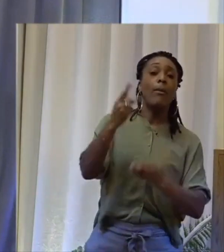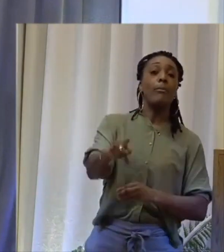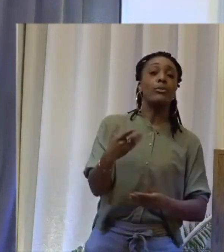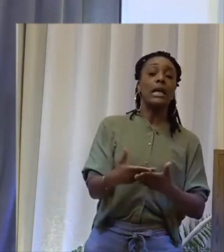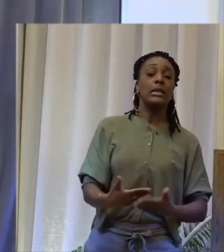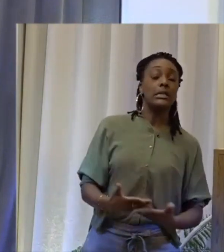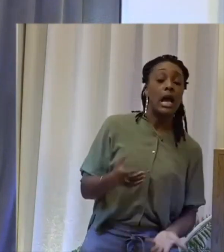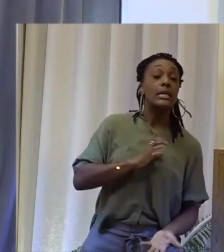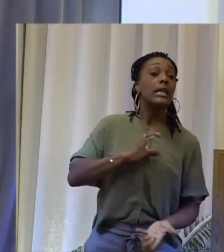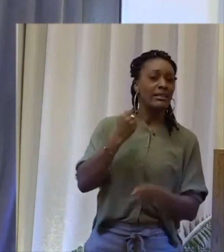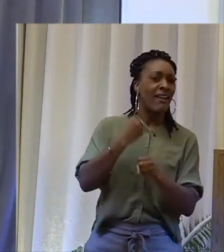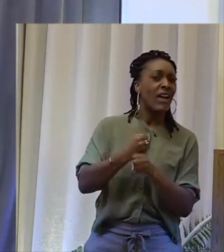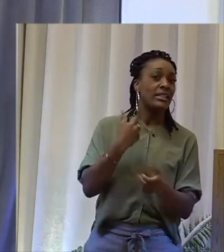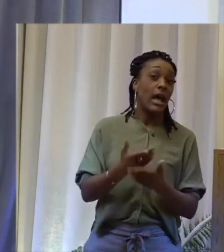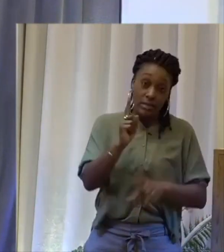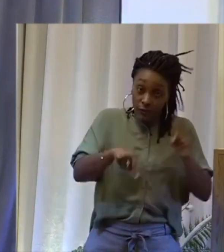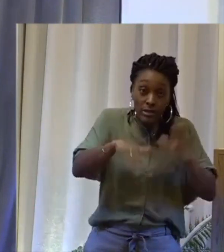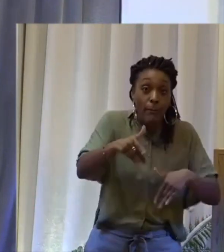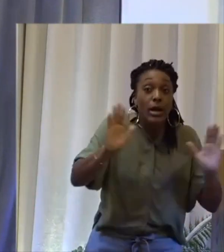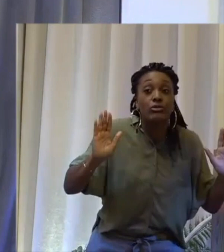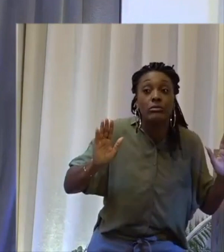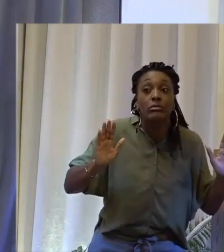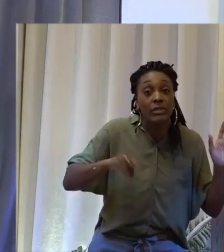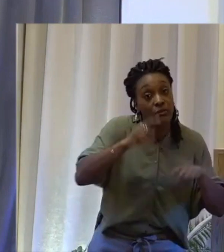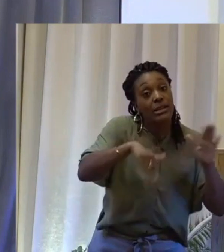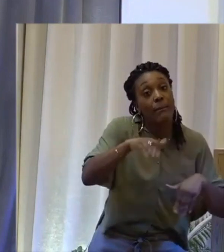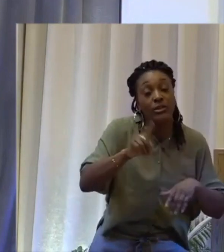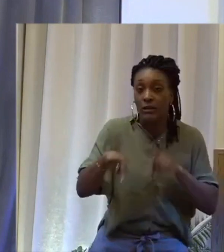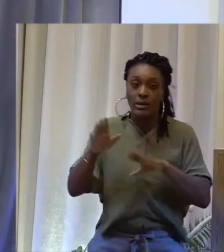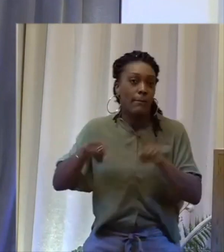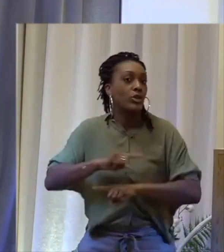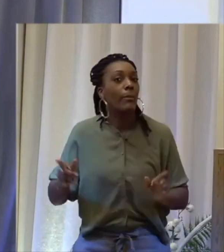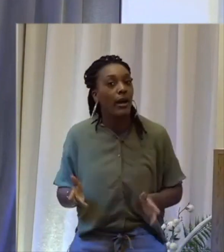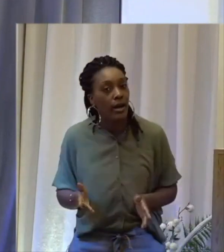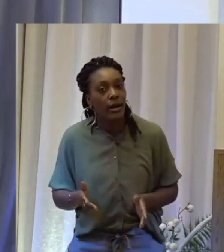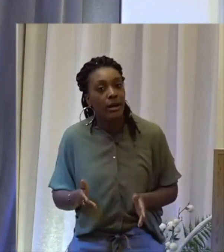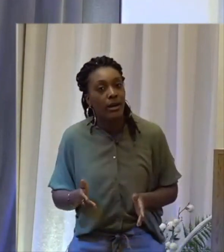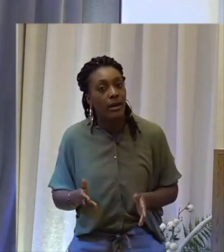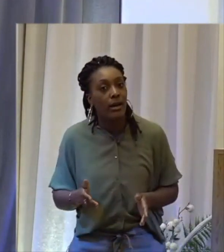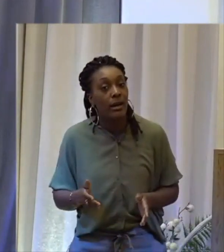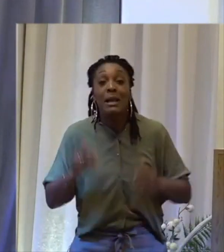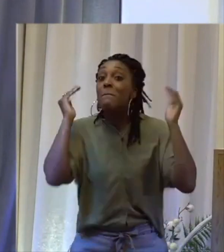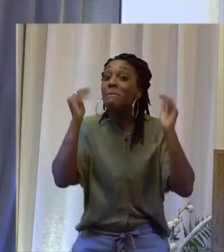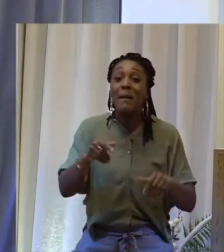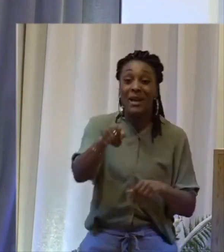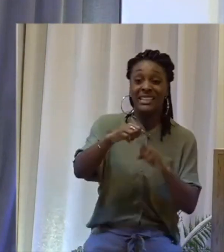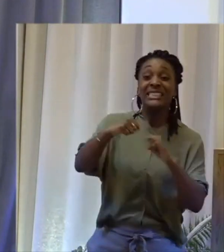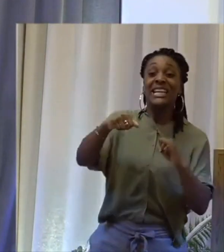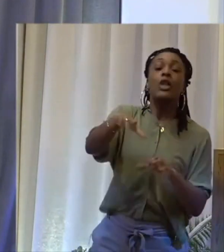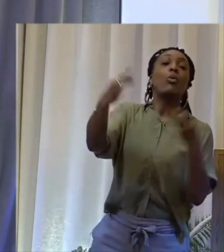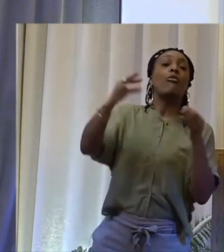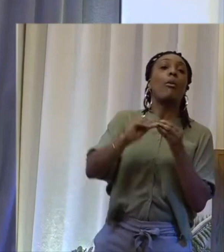là. Parfois, ça marche. Parfois, ça ne marche pas. Et même quand ils trouvent la source du